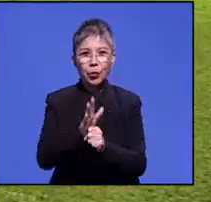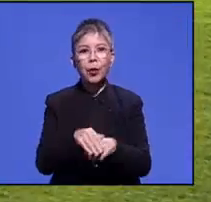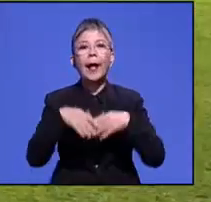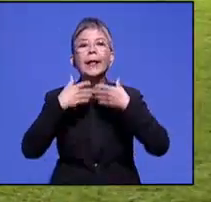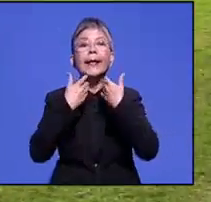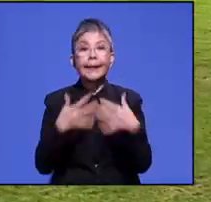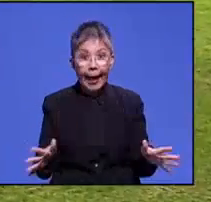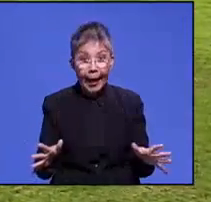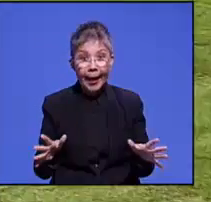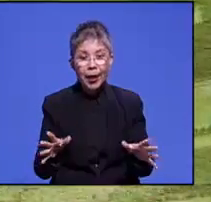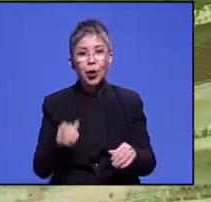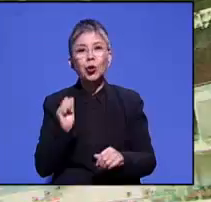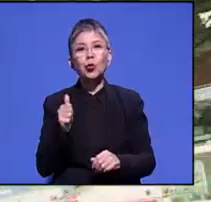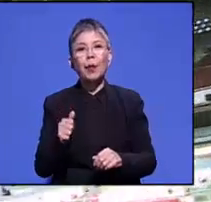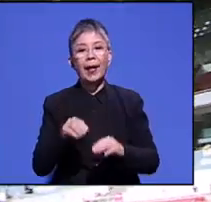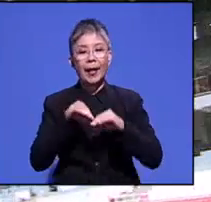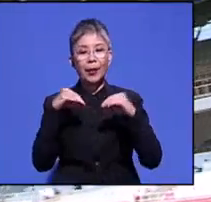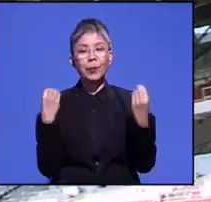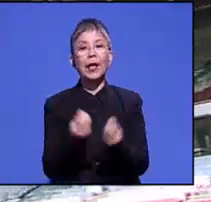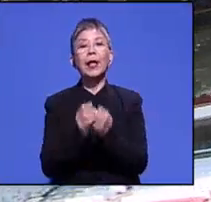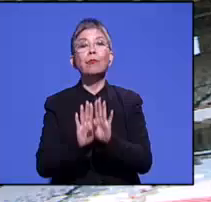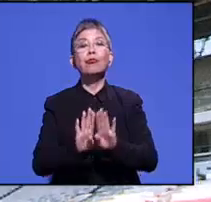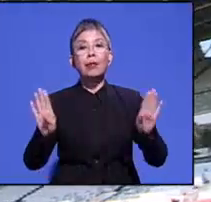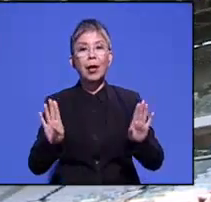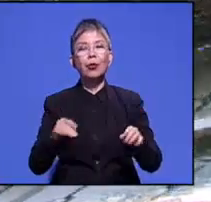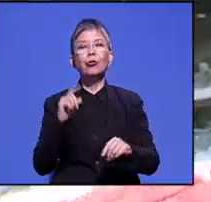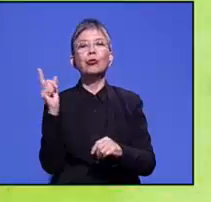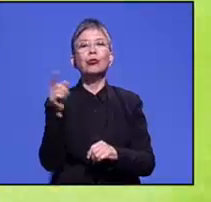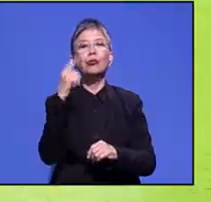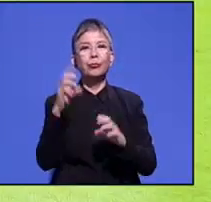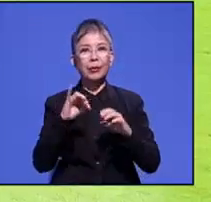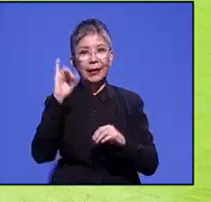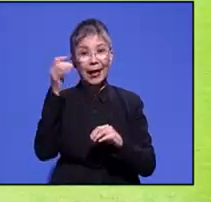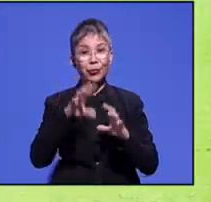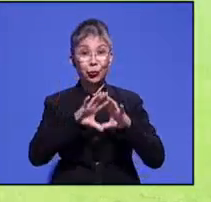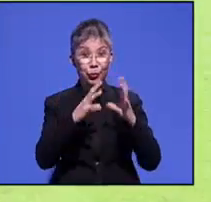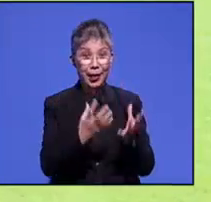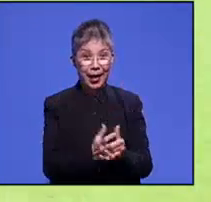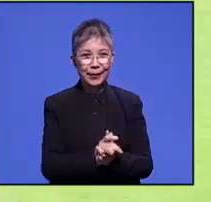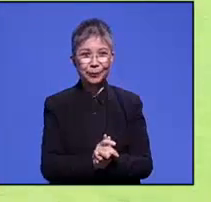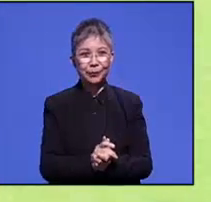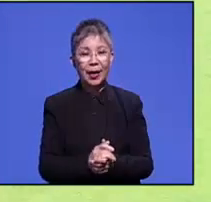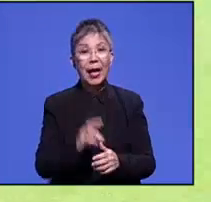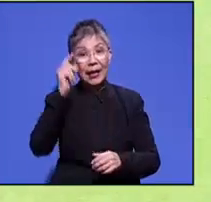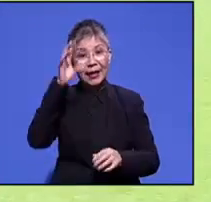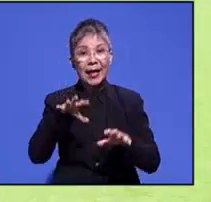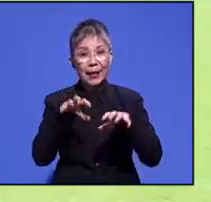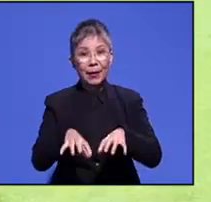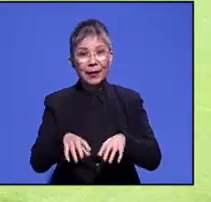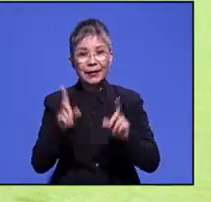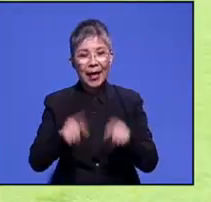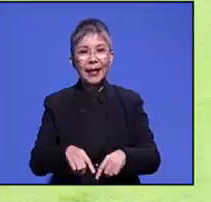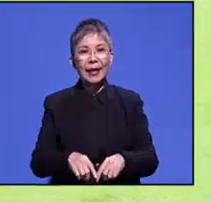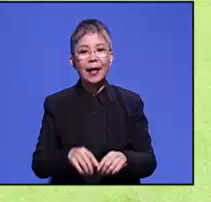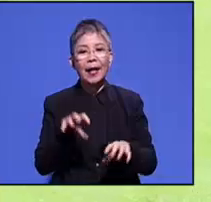sehingga kemegahan GBK akan kembali mendunia Dan harapannya TK tempat ini nantinya akan kembali dijadikan